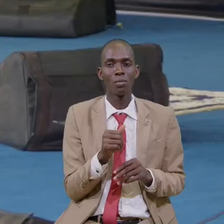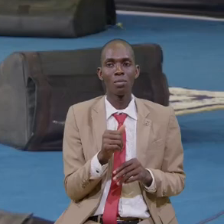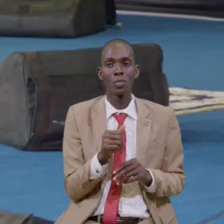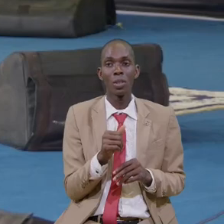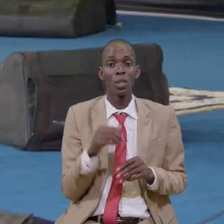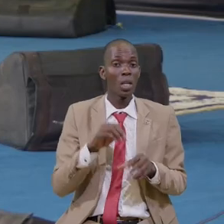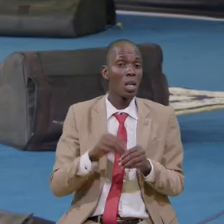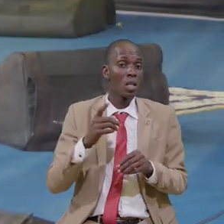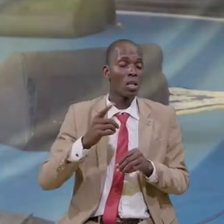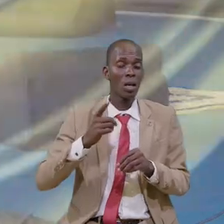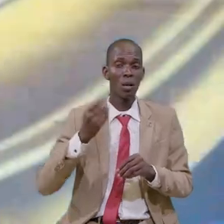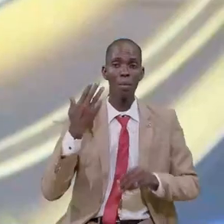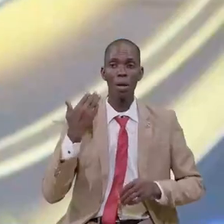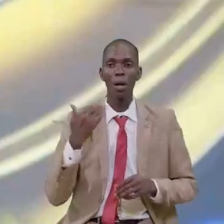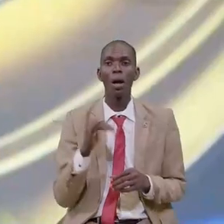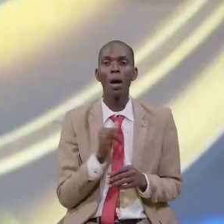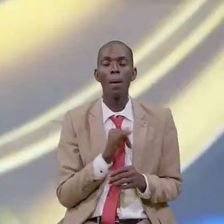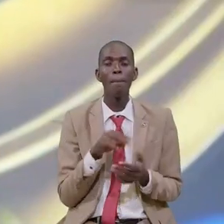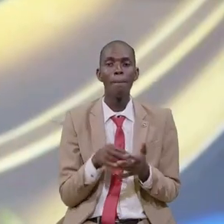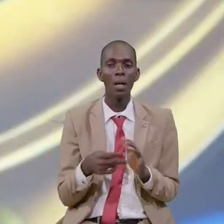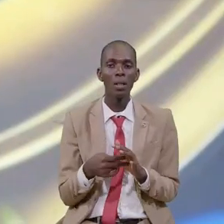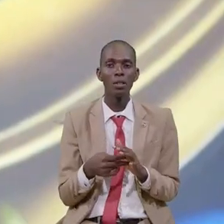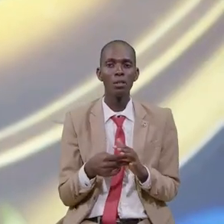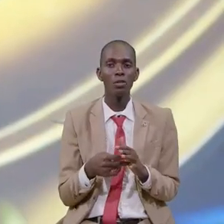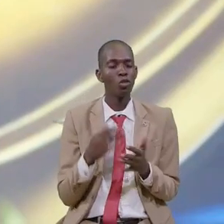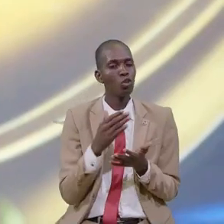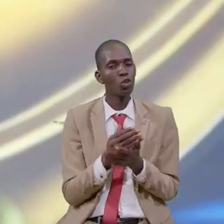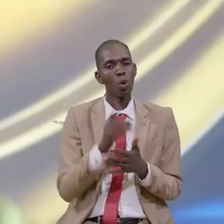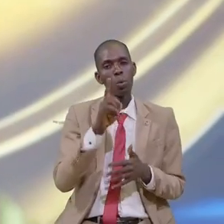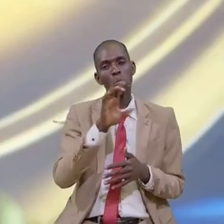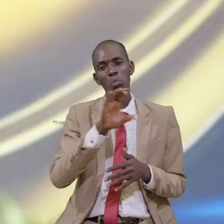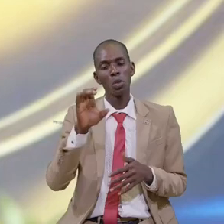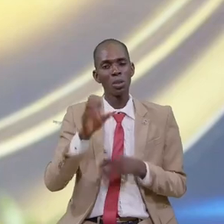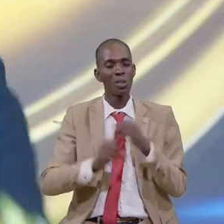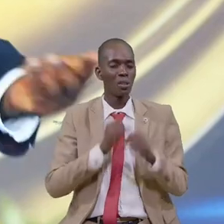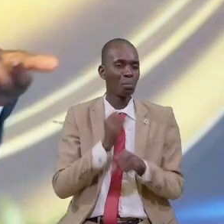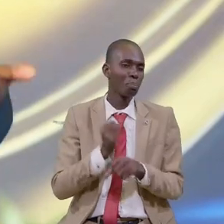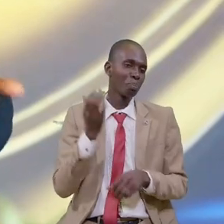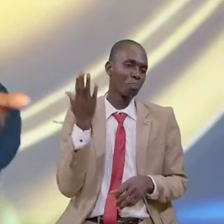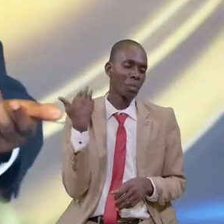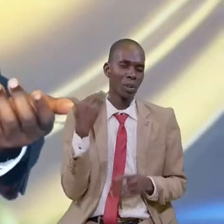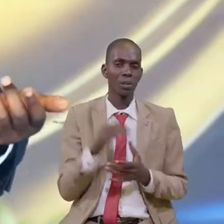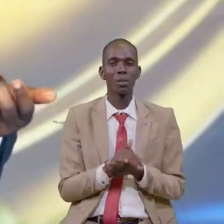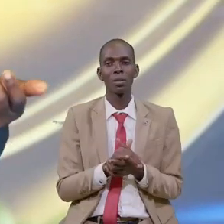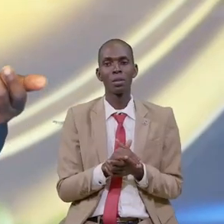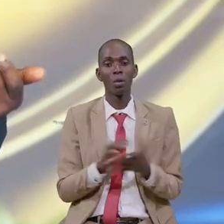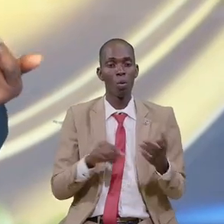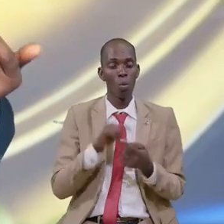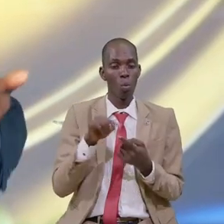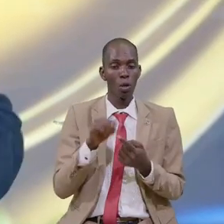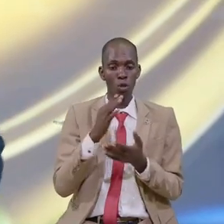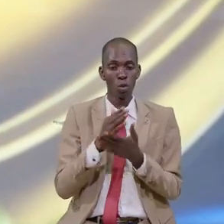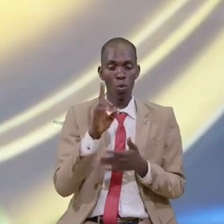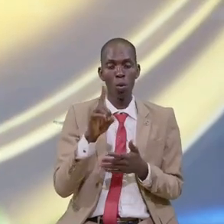Hilarique, par le passé, je parle des centaines d'années dans le passé, quand